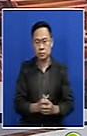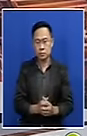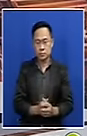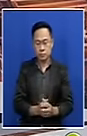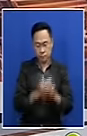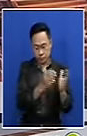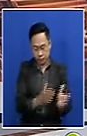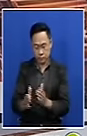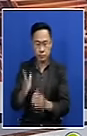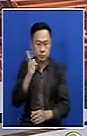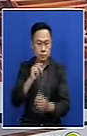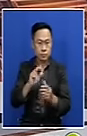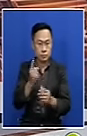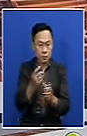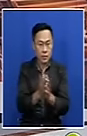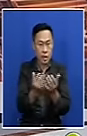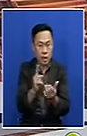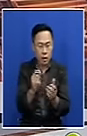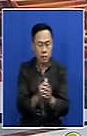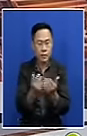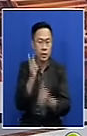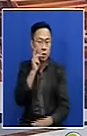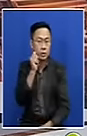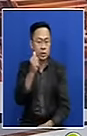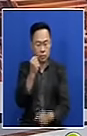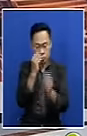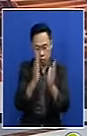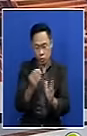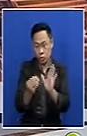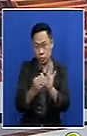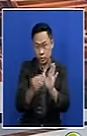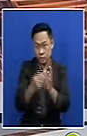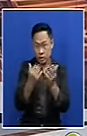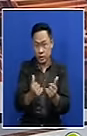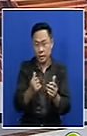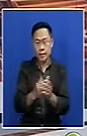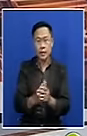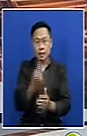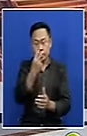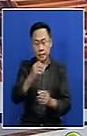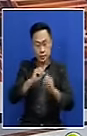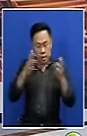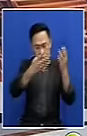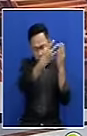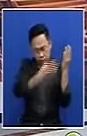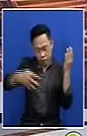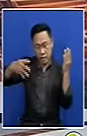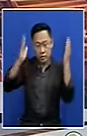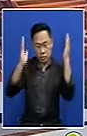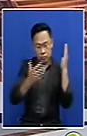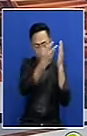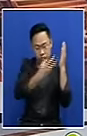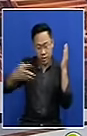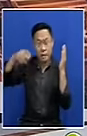ไปต่อกันที่อีกหนึ่งข่าวครับนี่เป็นเรื่องของบอกว่าข่าวดีสำหรับคนกรุงเทพเพราะว่าเดี๋ยวนี้ไปก็จะเห็นตัวของสายไฟเต็มไปหมดฮะจ